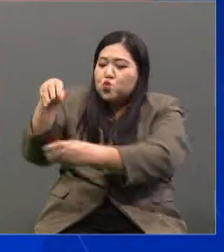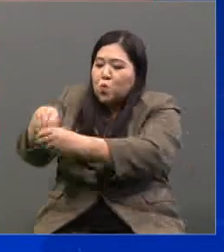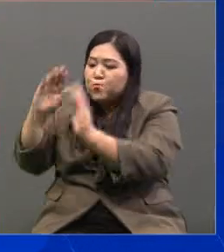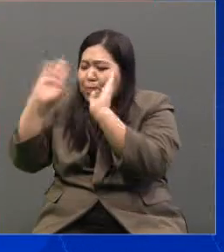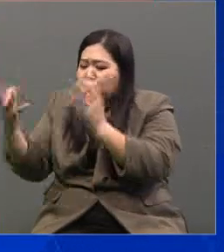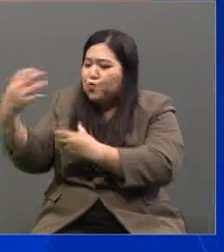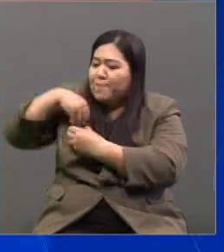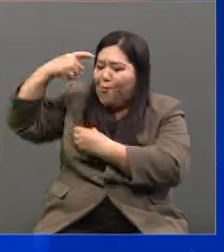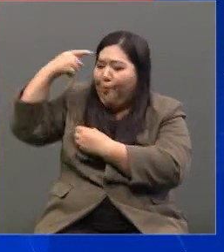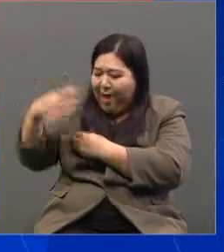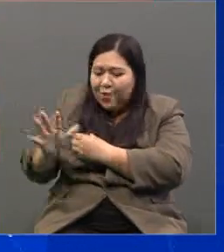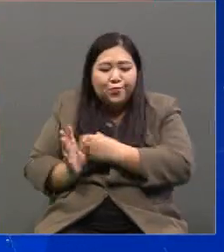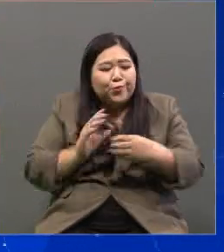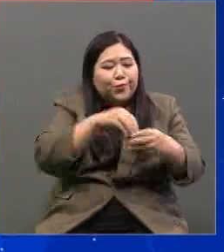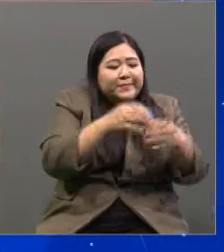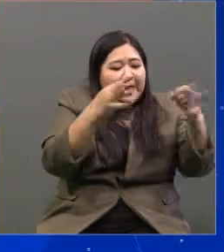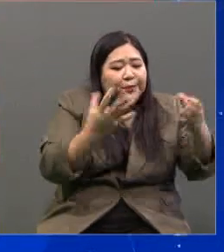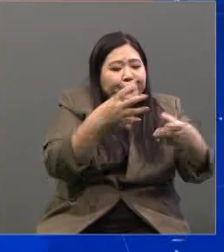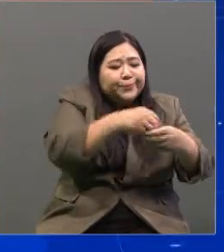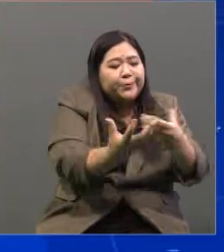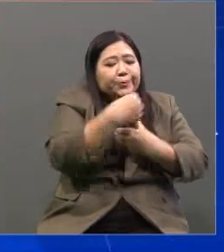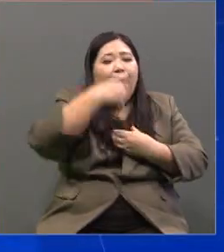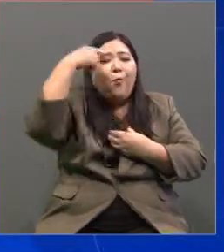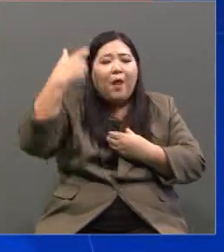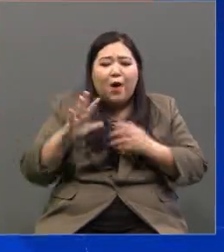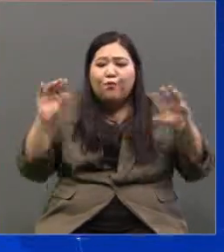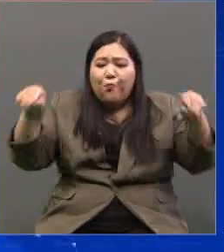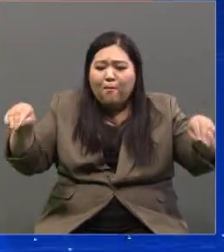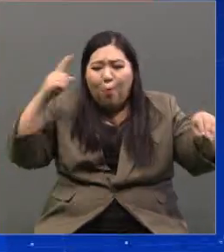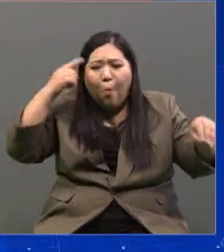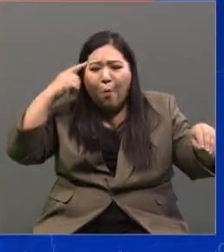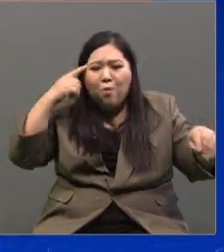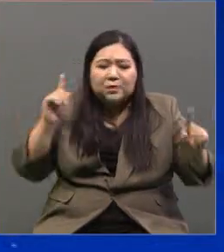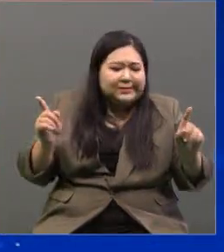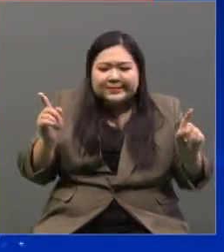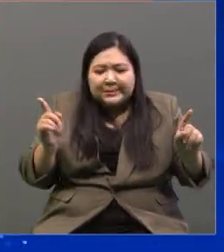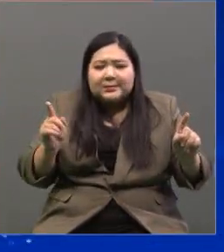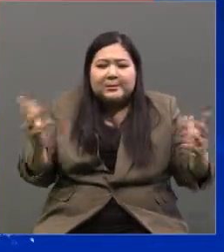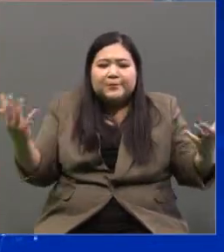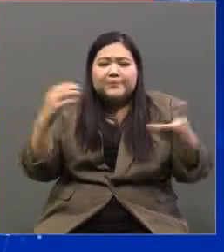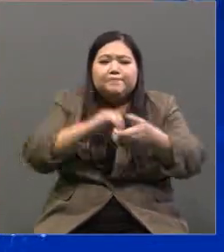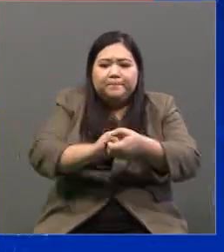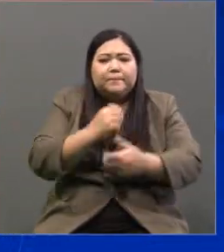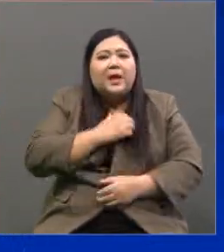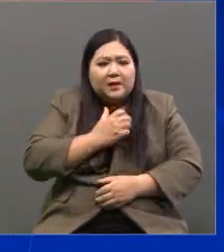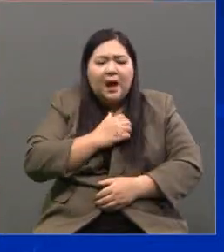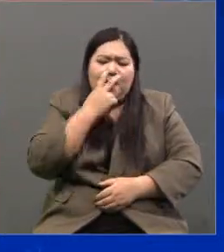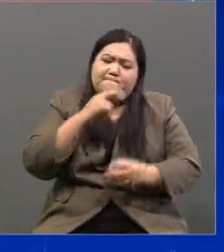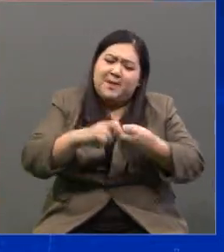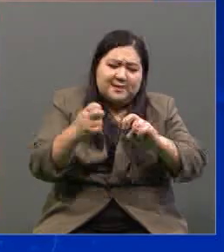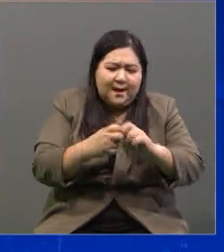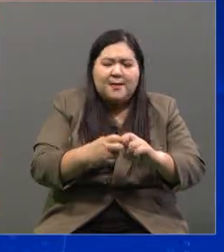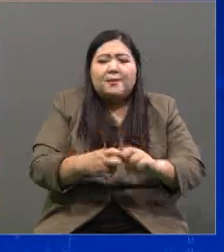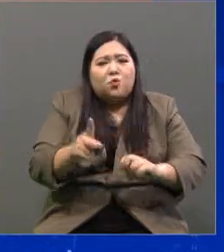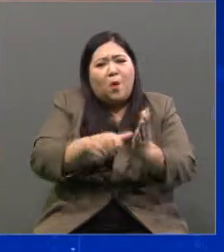มีผลต่อโครงสร้างอำนาจของประเทศจึงเห็นถึงความจำเป็นที่จะต้องก้าวข้ามความขัดแย้งโดย